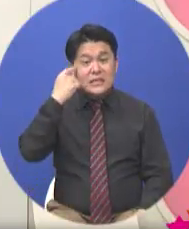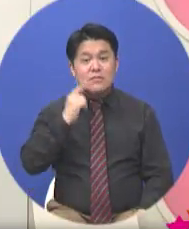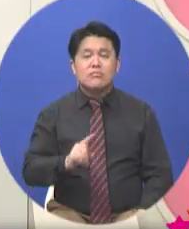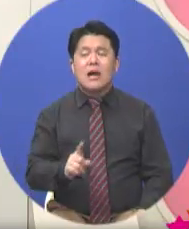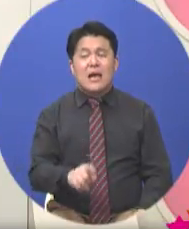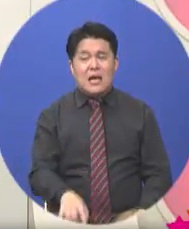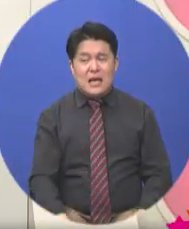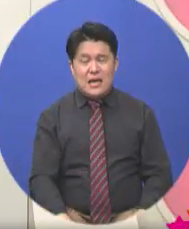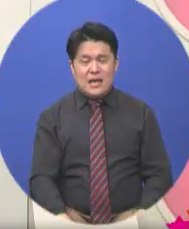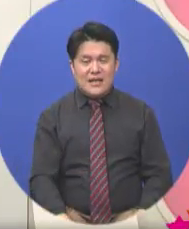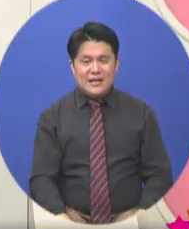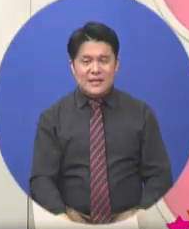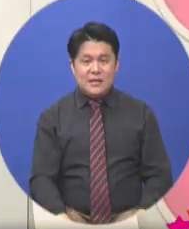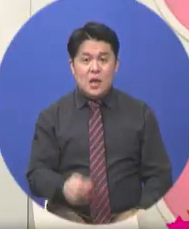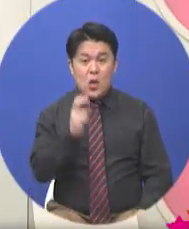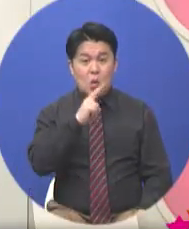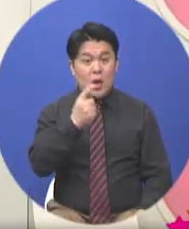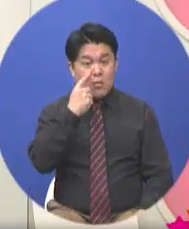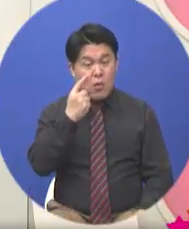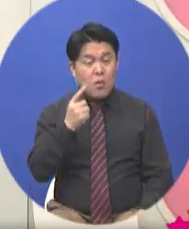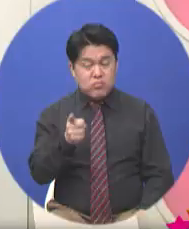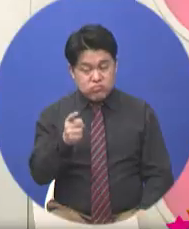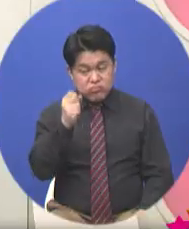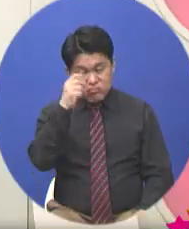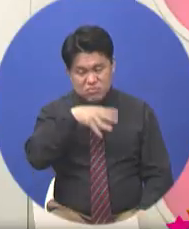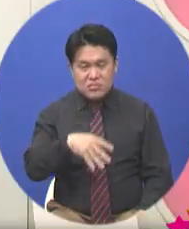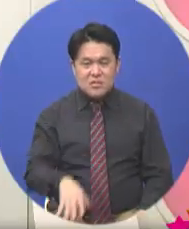아니요 나 그냥 부르시면 되는데